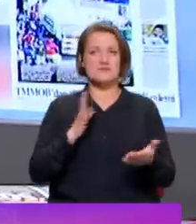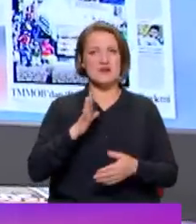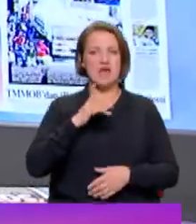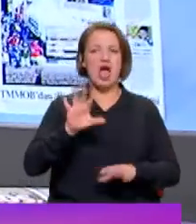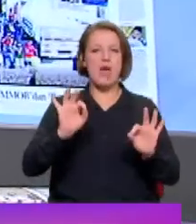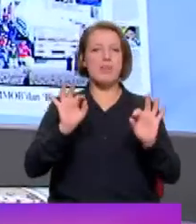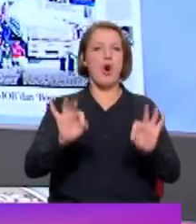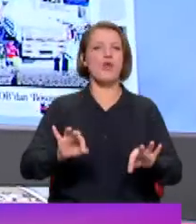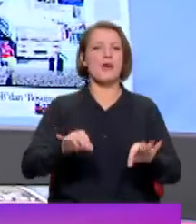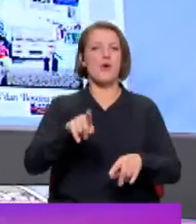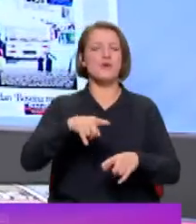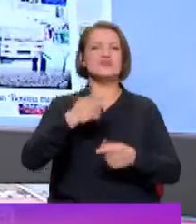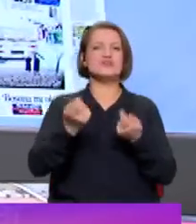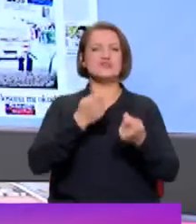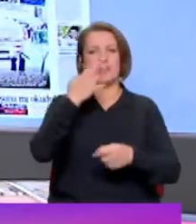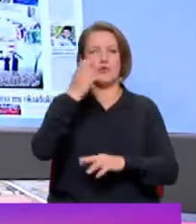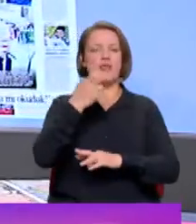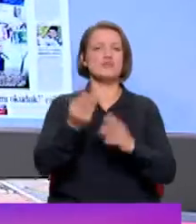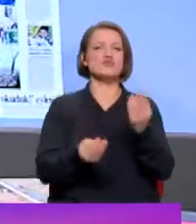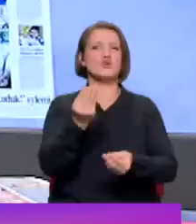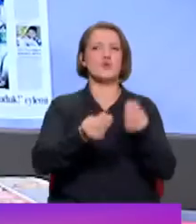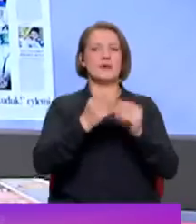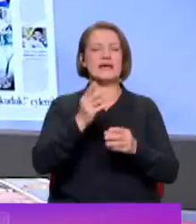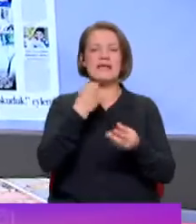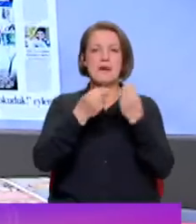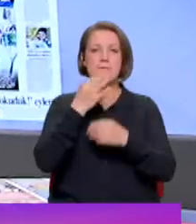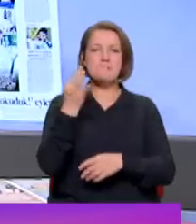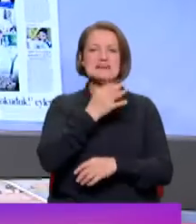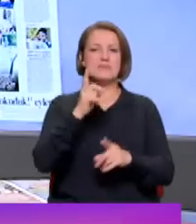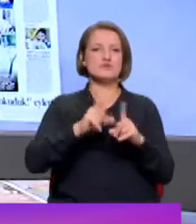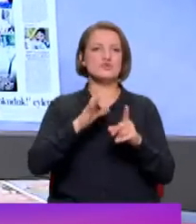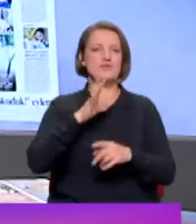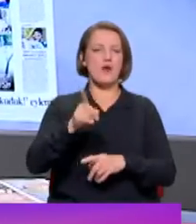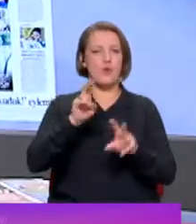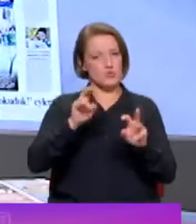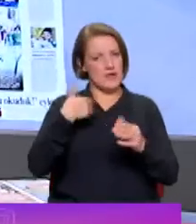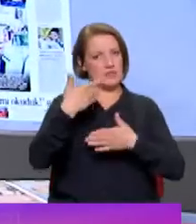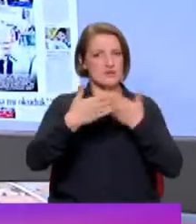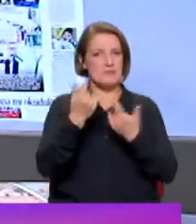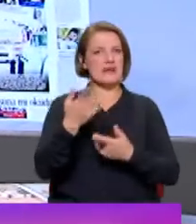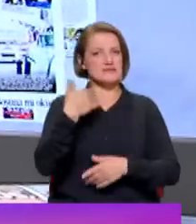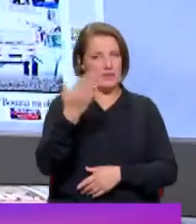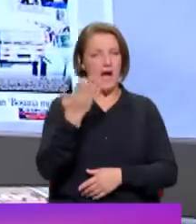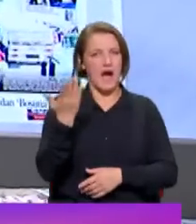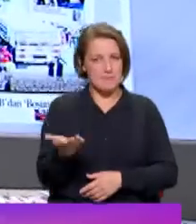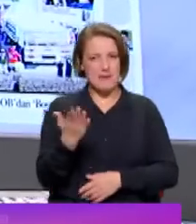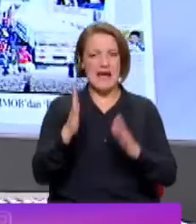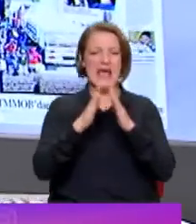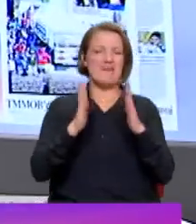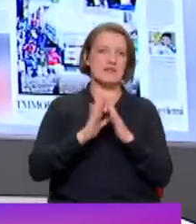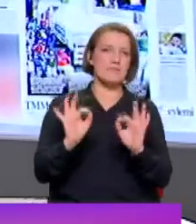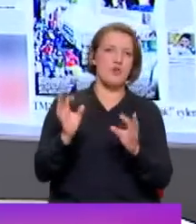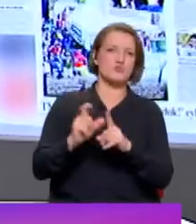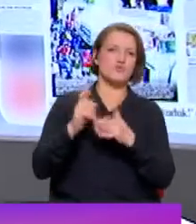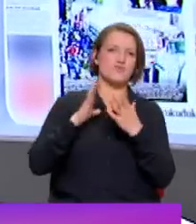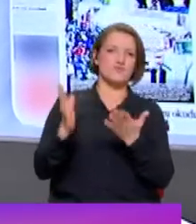hemen orada o işin dolandırıcıları türüyor gıdada da Benz bir durum söz konusu o konuya da geleceğiz birazdan ama barın da böyle